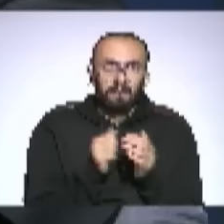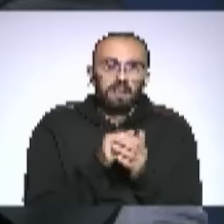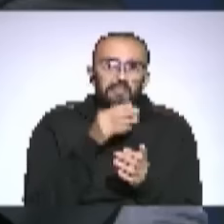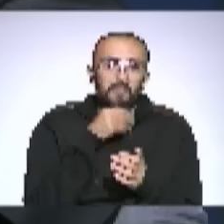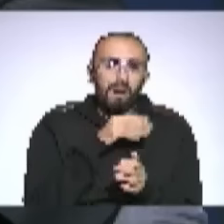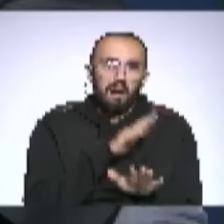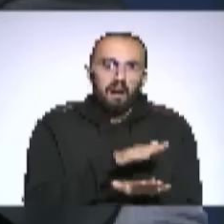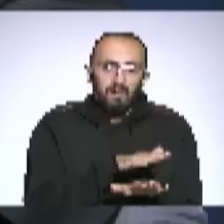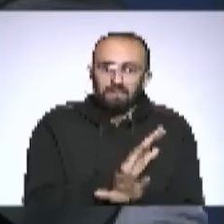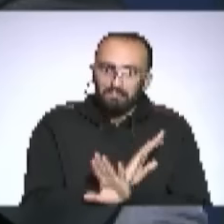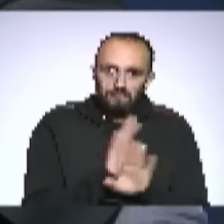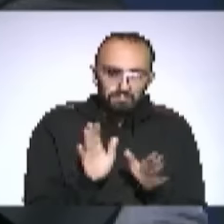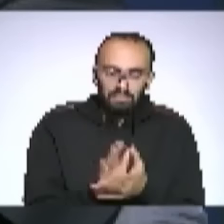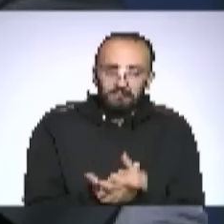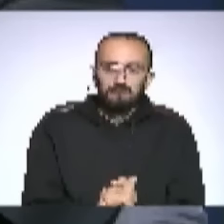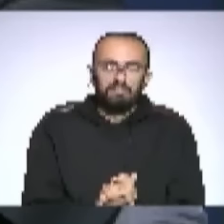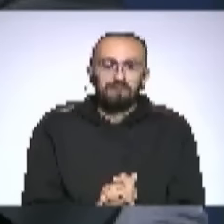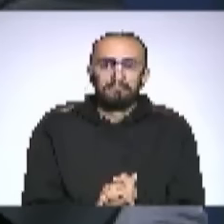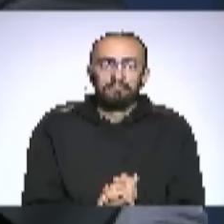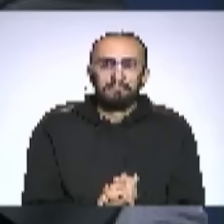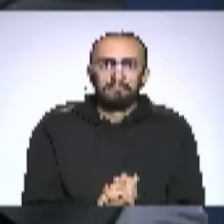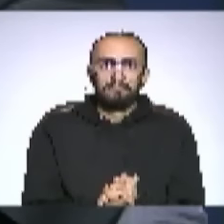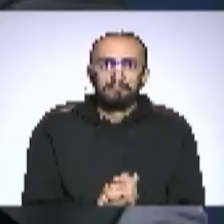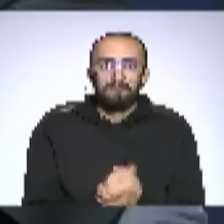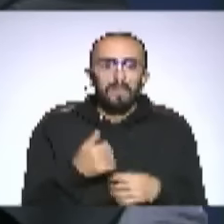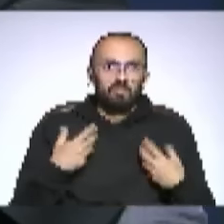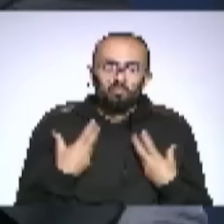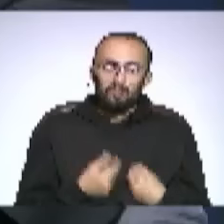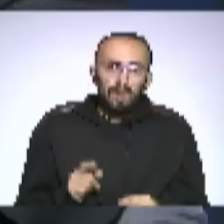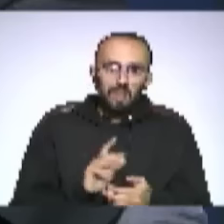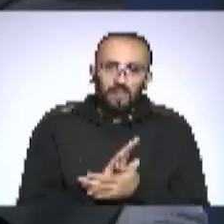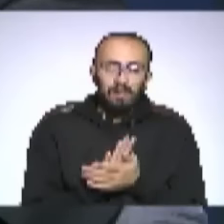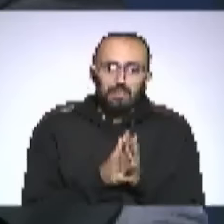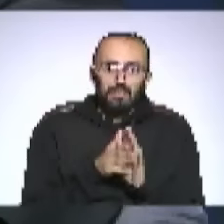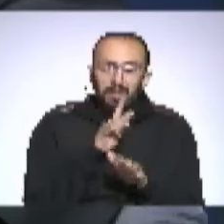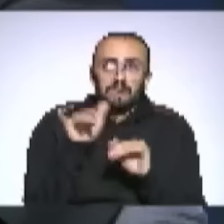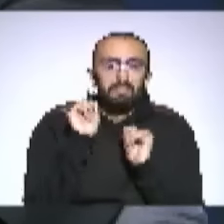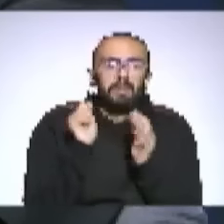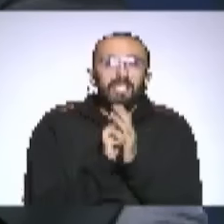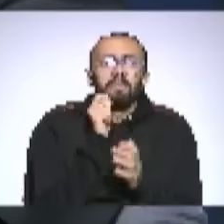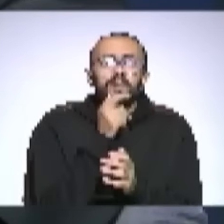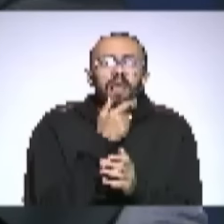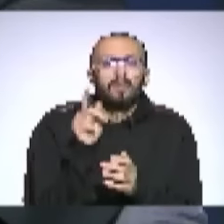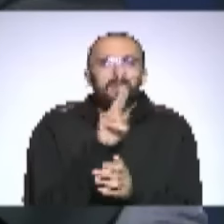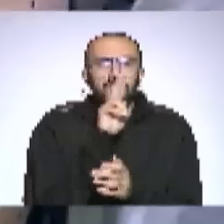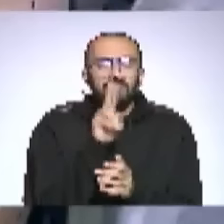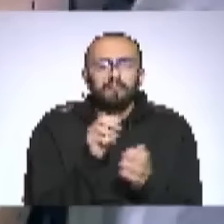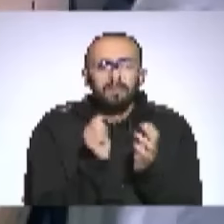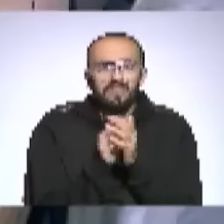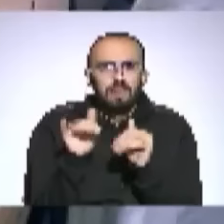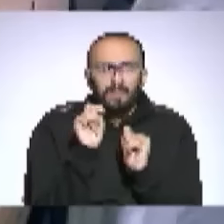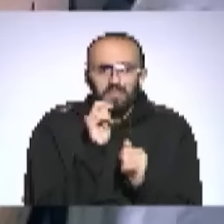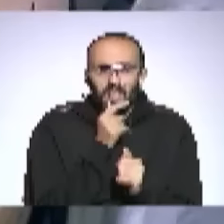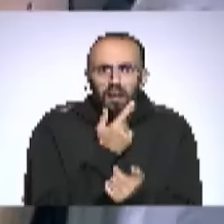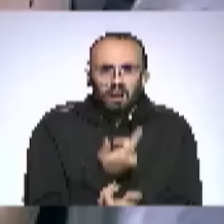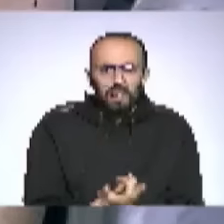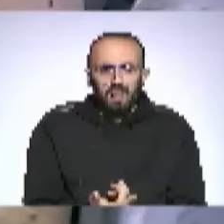عايشه ا بس انا يعني مش مرتاحه انت سبتي البيت من امتى نعم سبتي البيت من